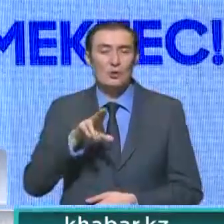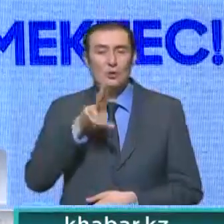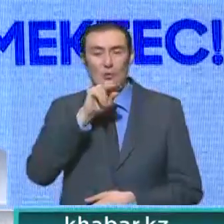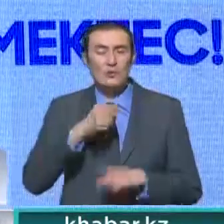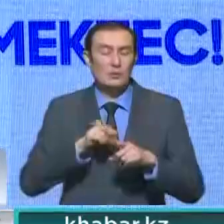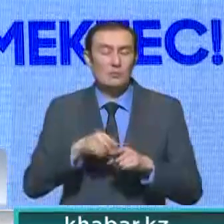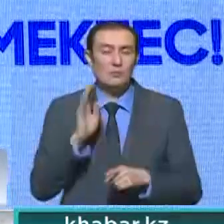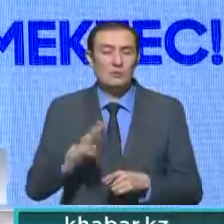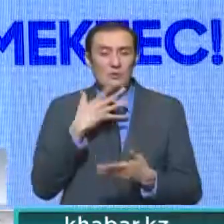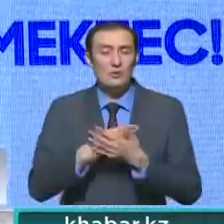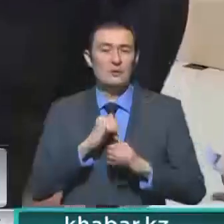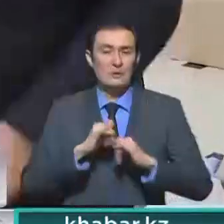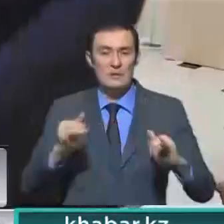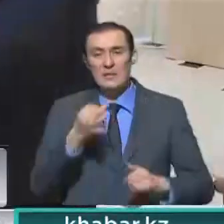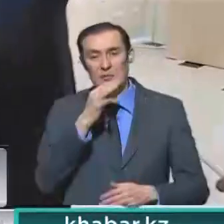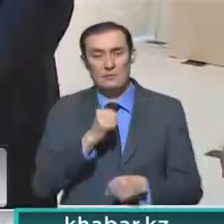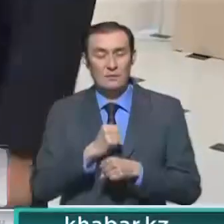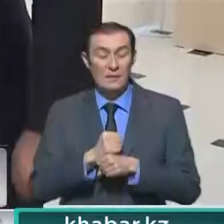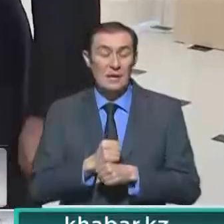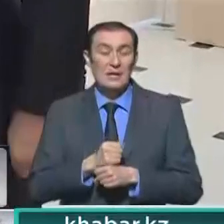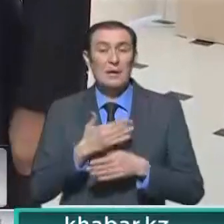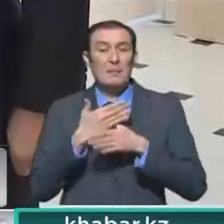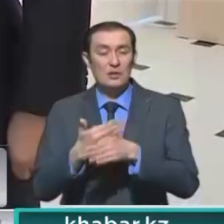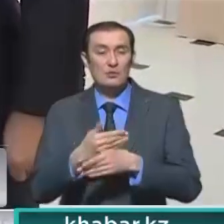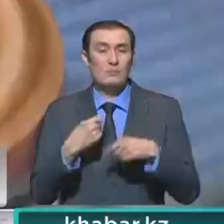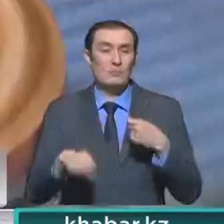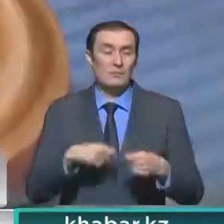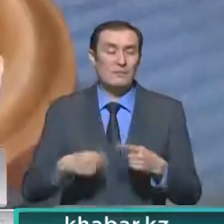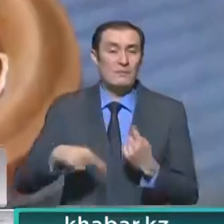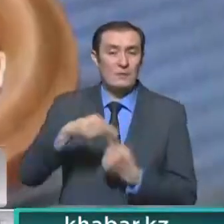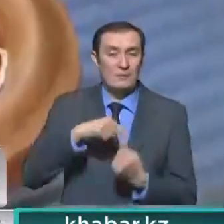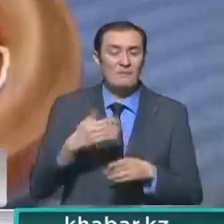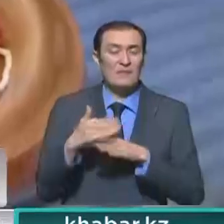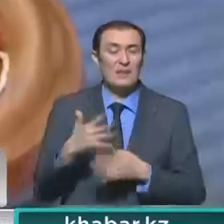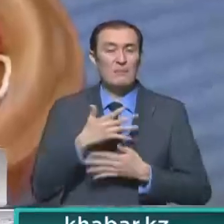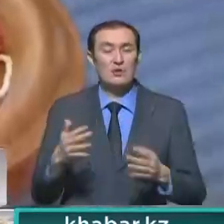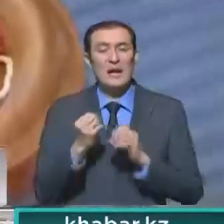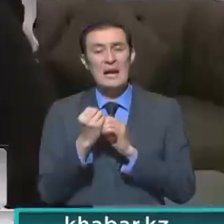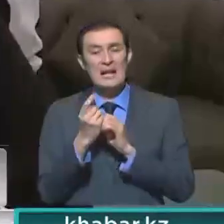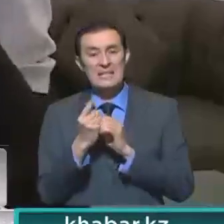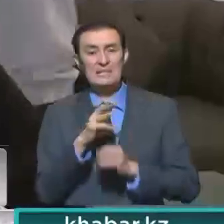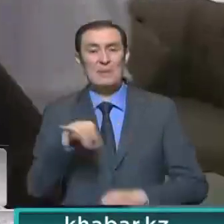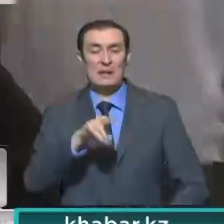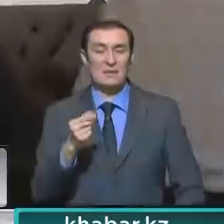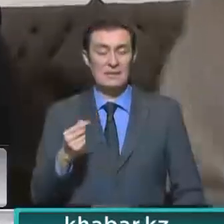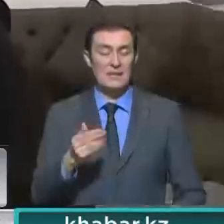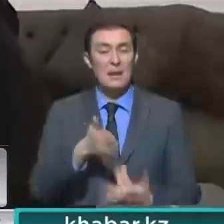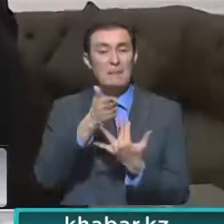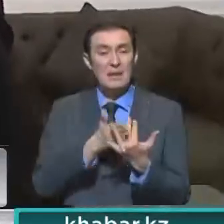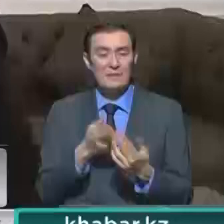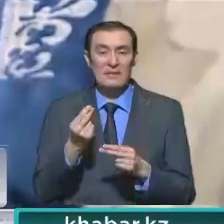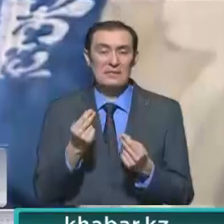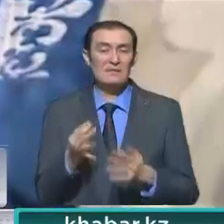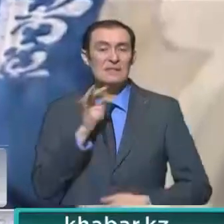чтобы производить свое инкубационное яйцо. На поддержку предпринимательства в этом году в регионе выделили свыше 11 миллиардов тенге. Половину этих